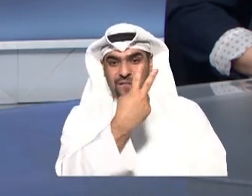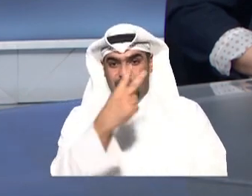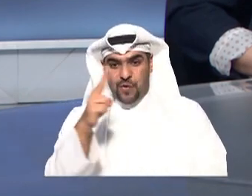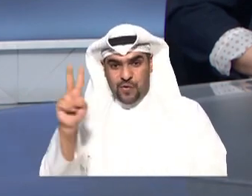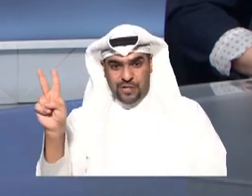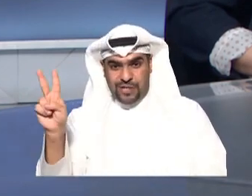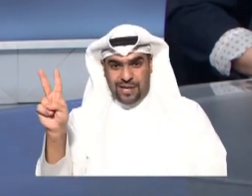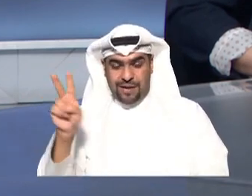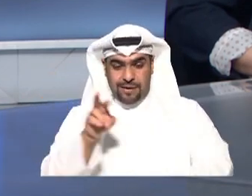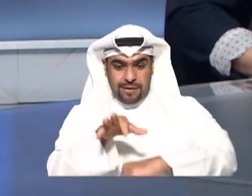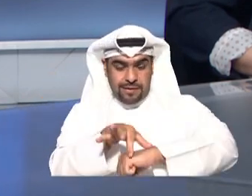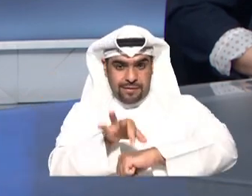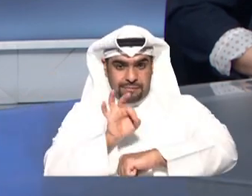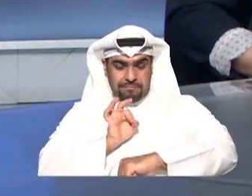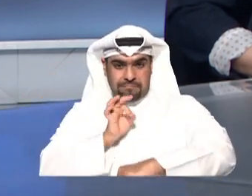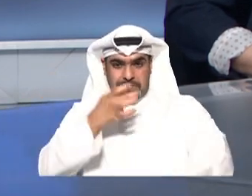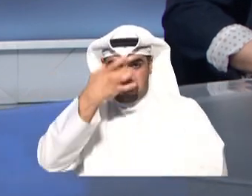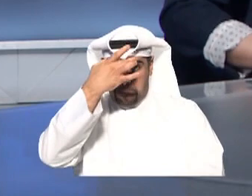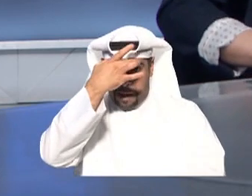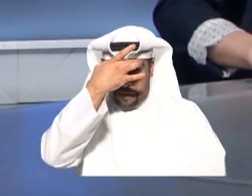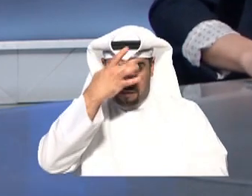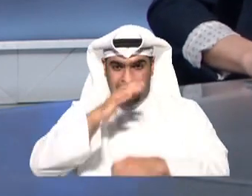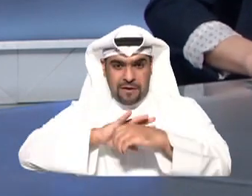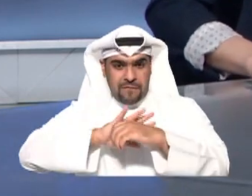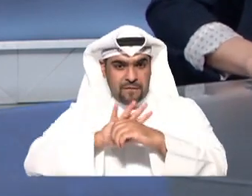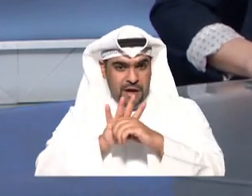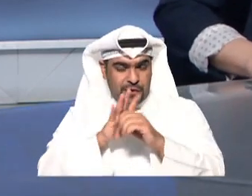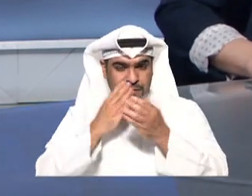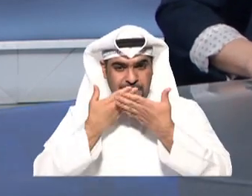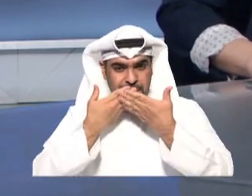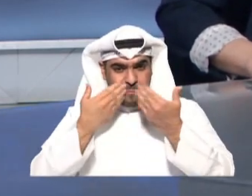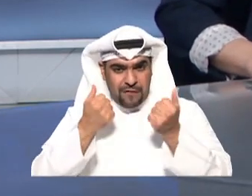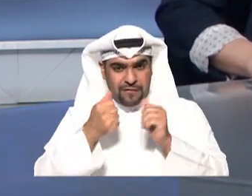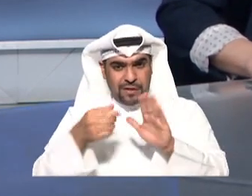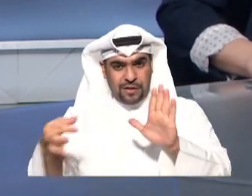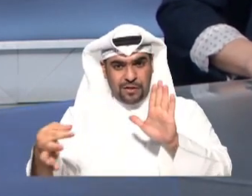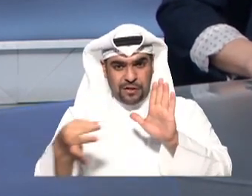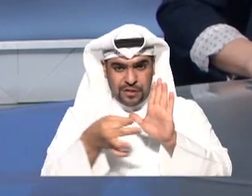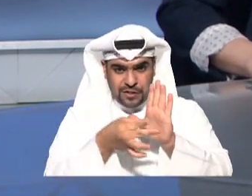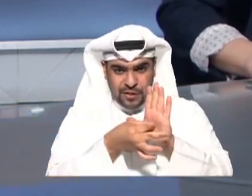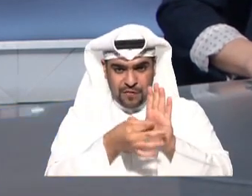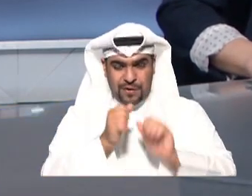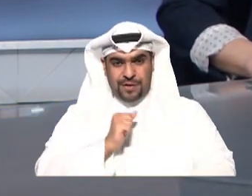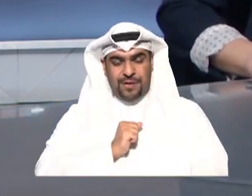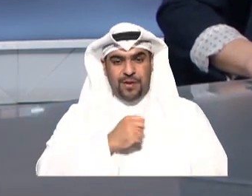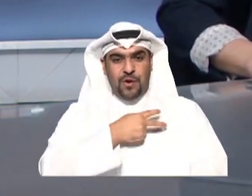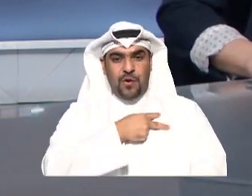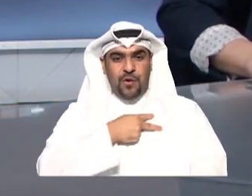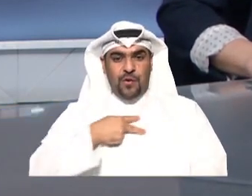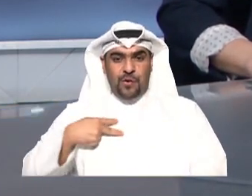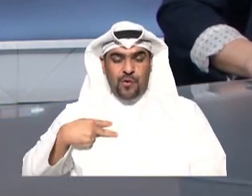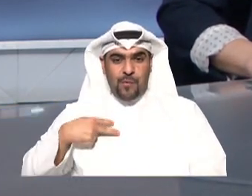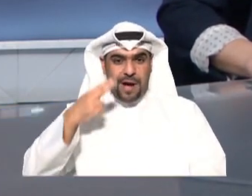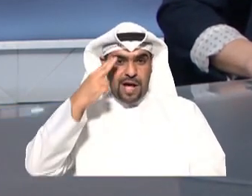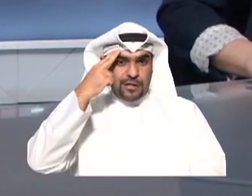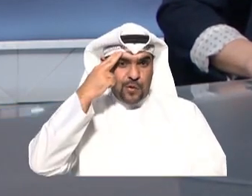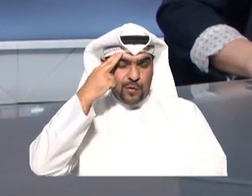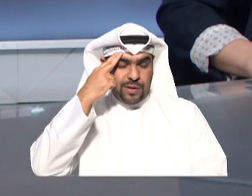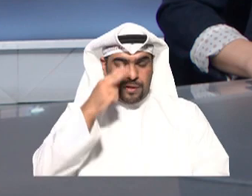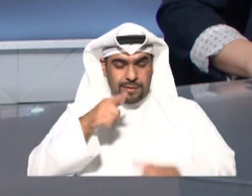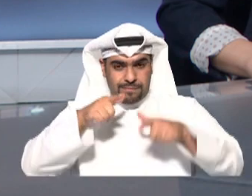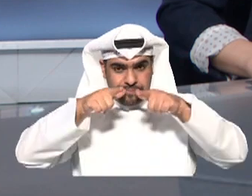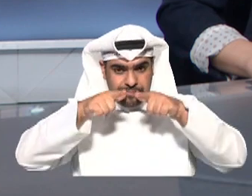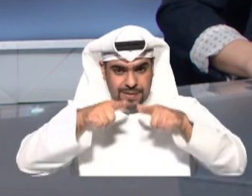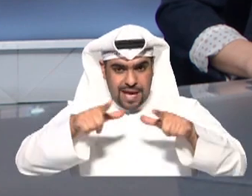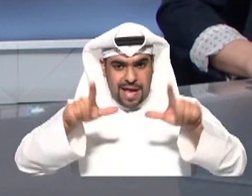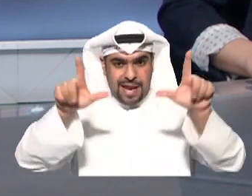بكوفيد-19 في المشاعر المقدسة. السلطات السعودية أكدت أنه سيكون على الحجاج المقيمين جميعهم داخل المملكة